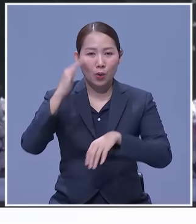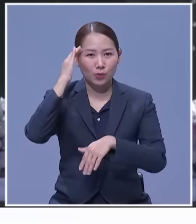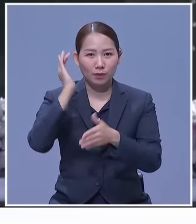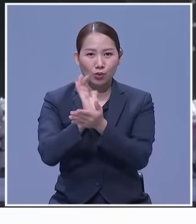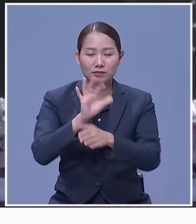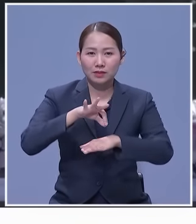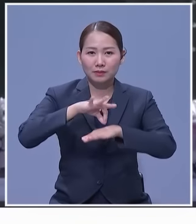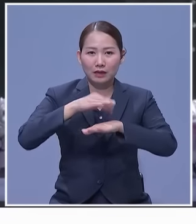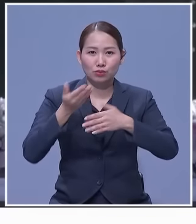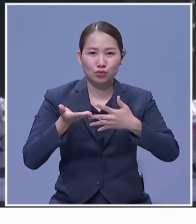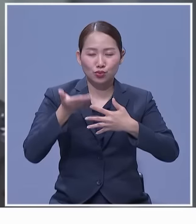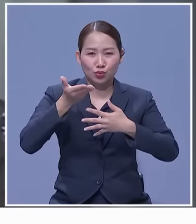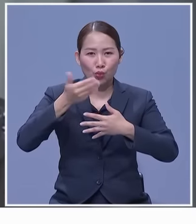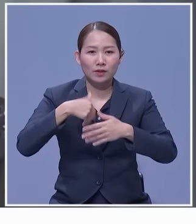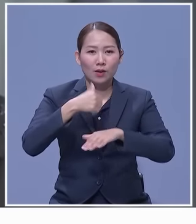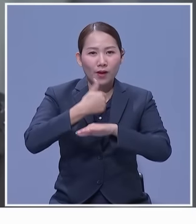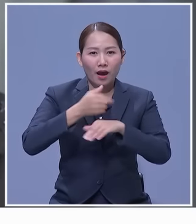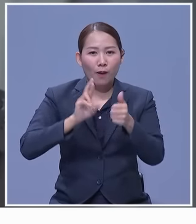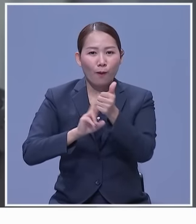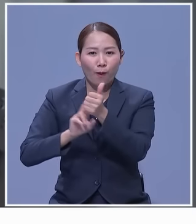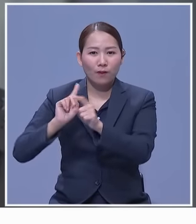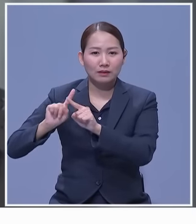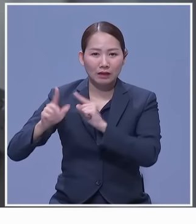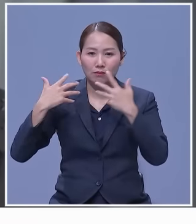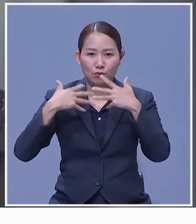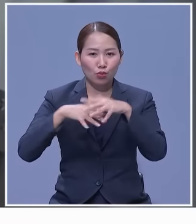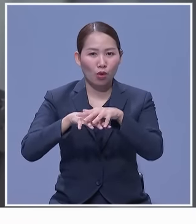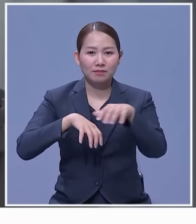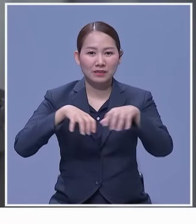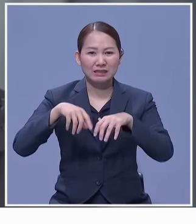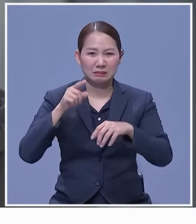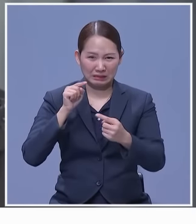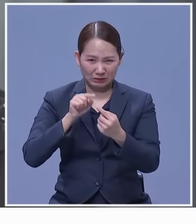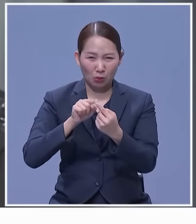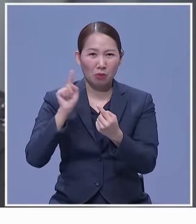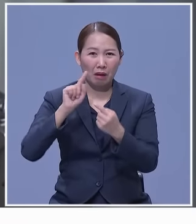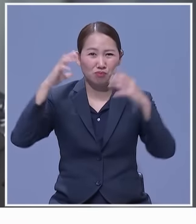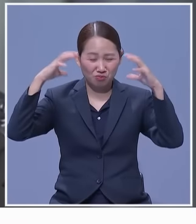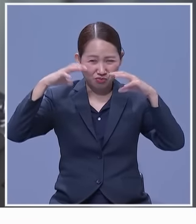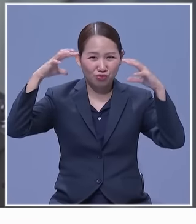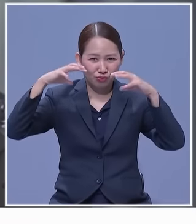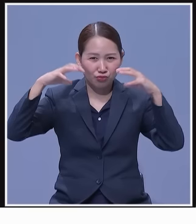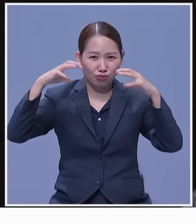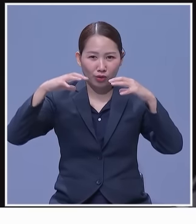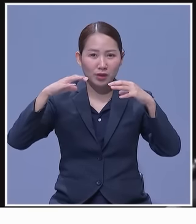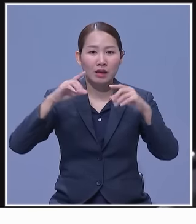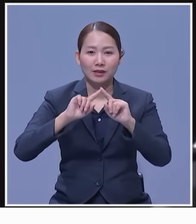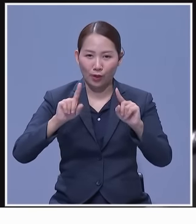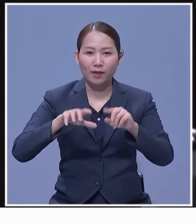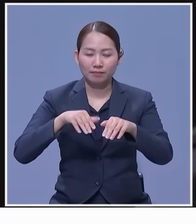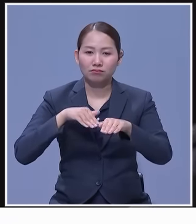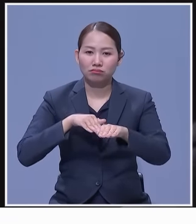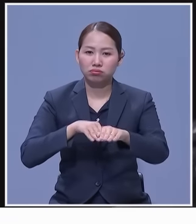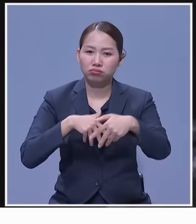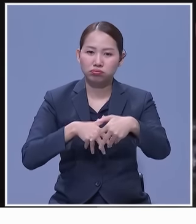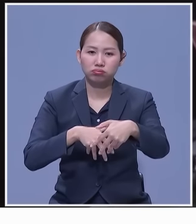รียงจริงบรรยากาศเนี่ยฝนตกด้วยนะคะแต่ก็จัดพิธีได้อย่างสมเกียรติเลยรวมไปถึงทางด้านพลตำรวจเอกกิตติรัตน์พันเพ